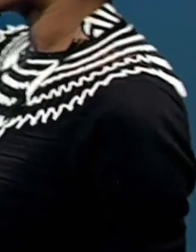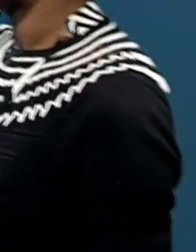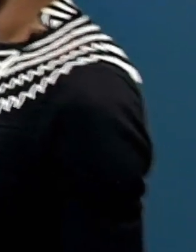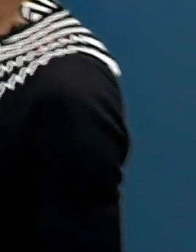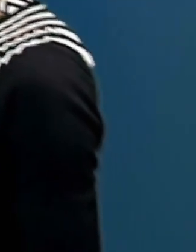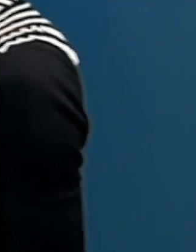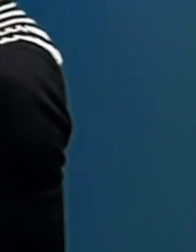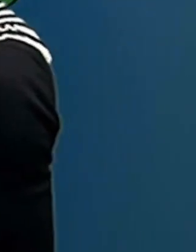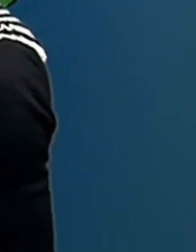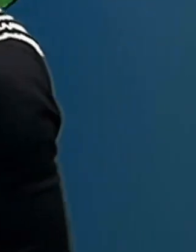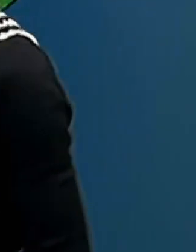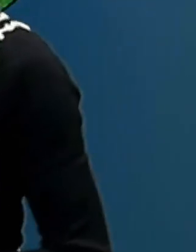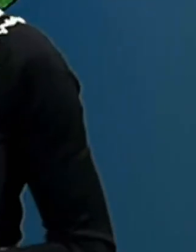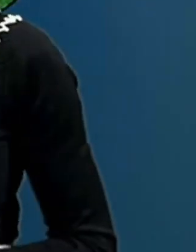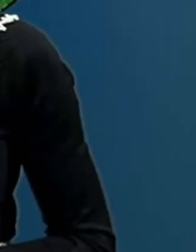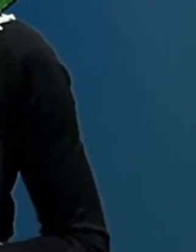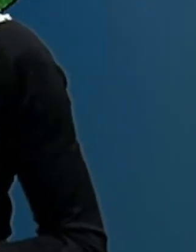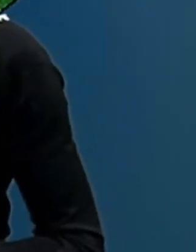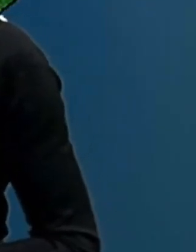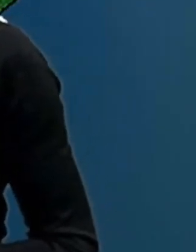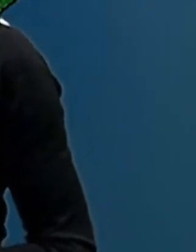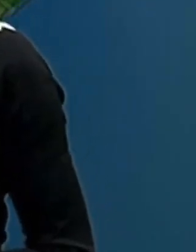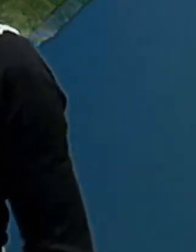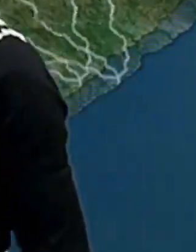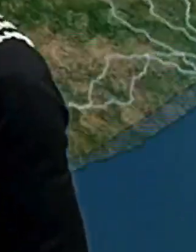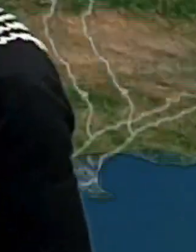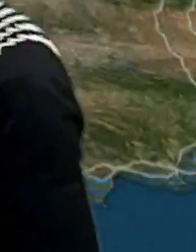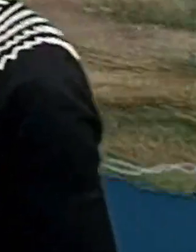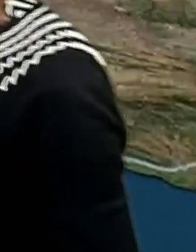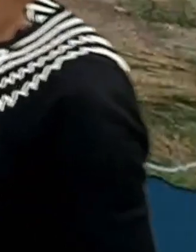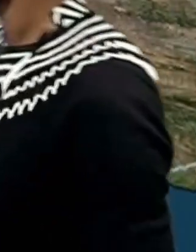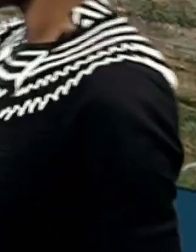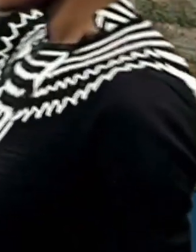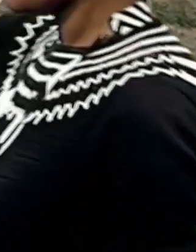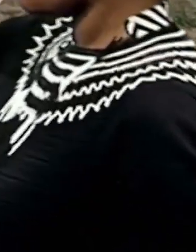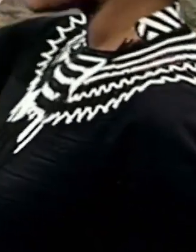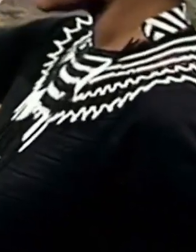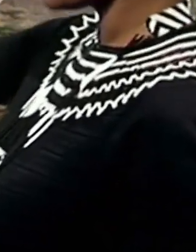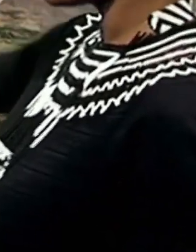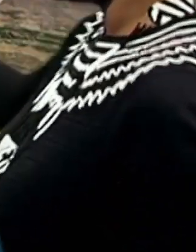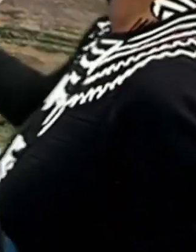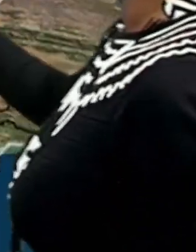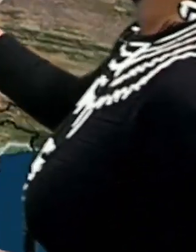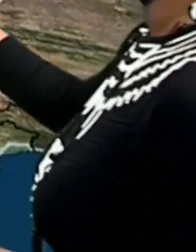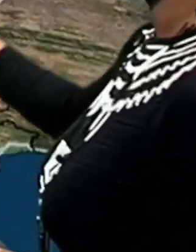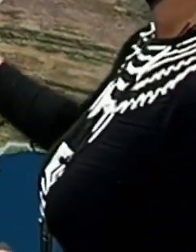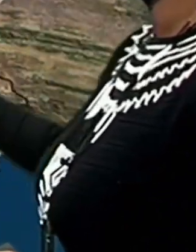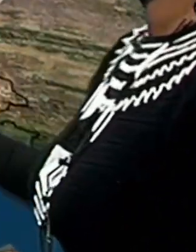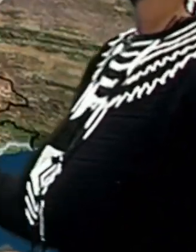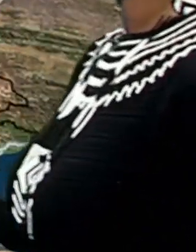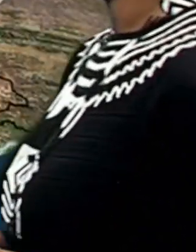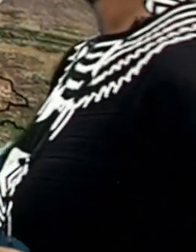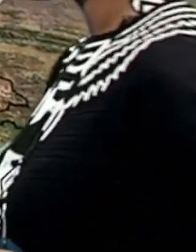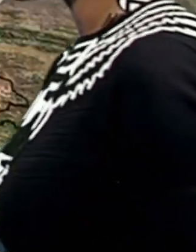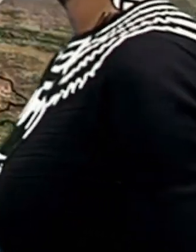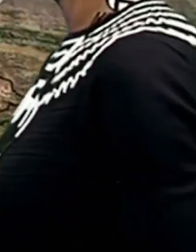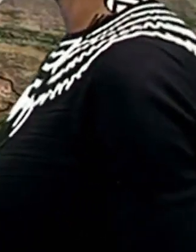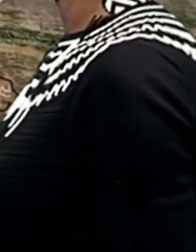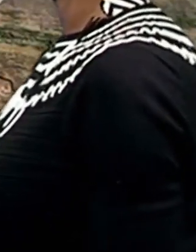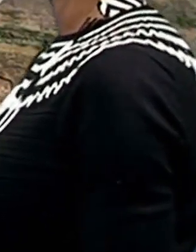34, Somerset East ka digata di le 9 go a go di le 26, Western Cape le teng go tlana le tlhaba letsatsi